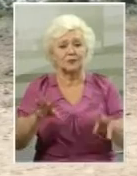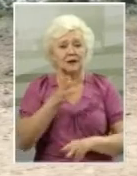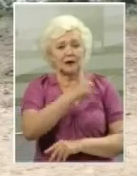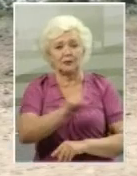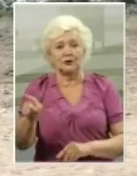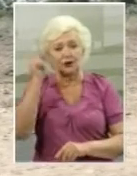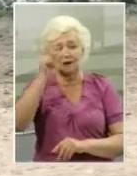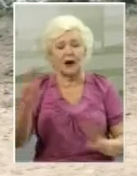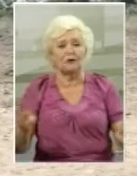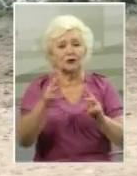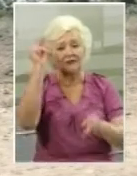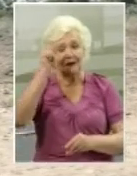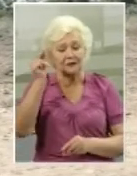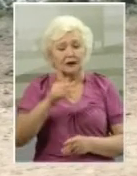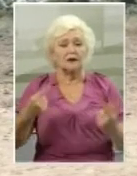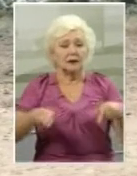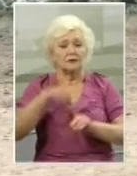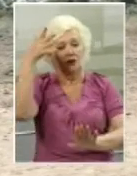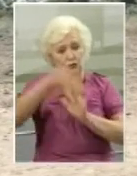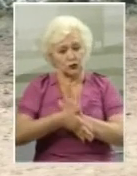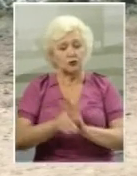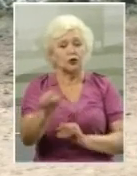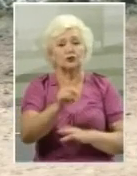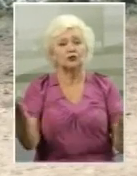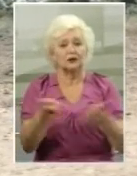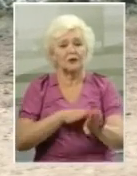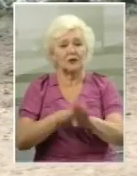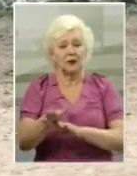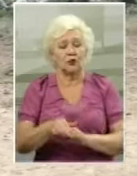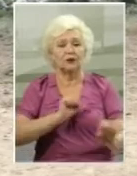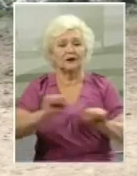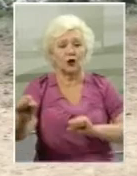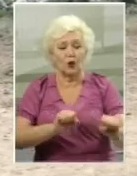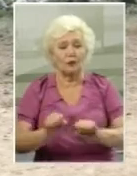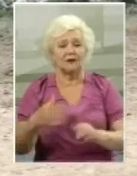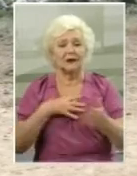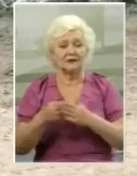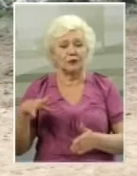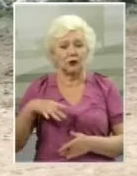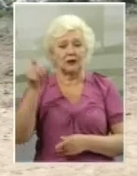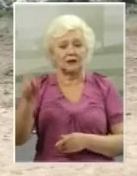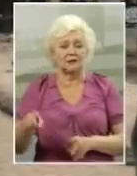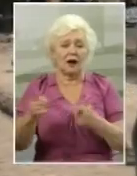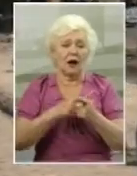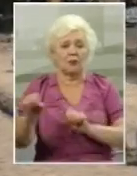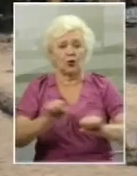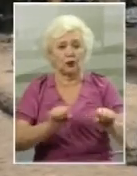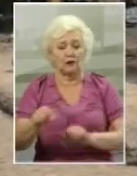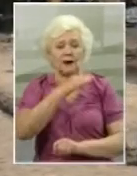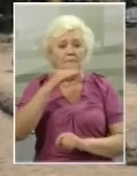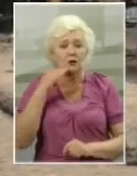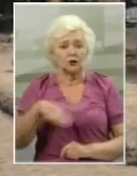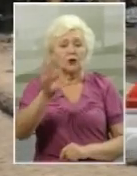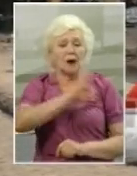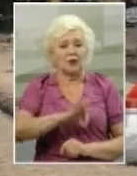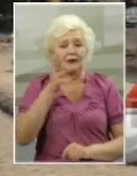та вогневих занять. І також розуміють, що треба виконувати команди своїх інструкторів або командирів. Багато корисної